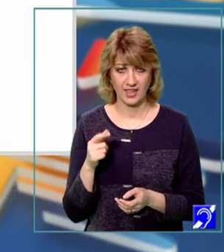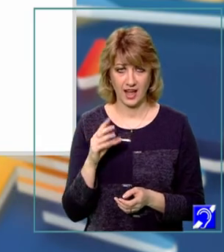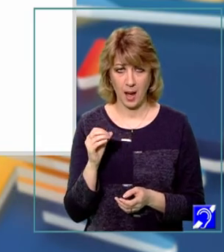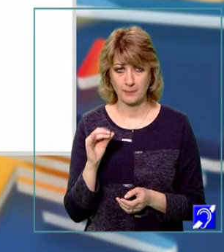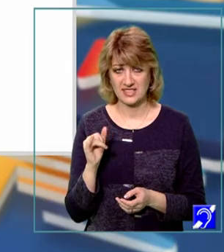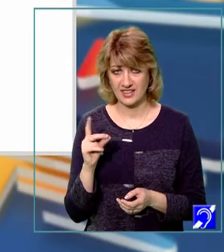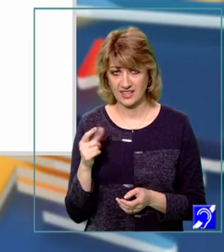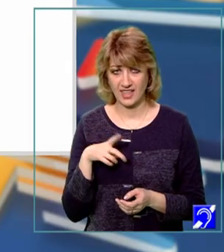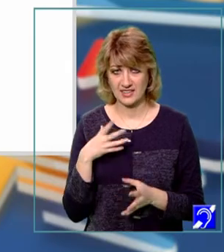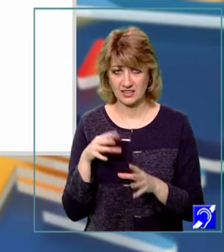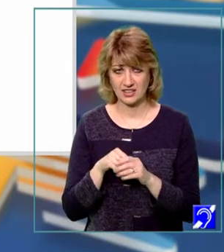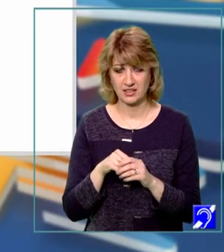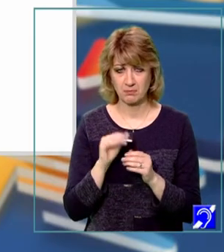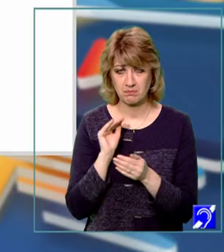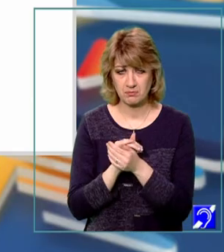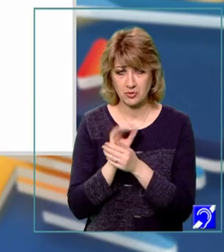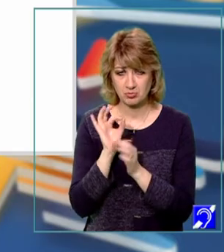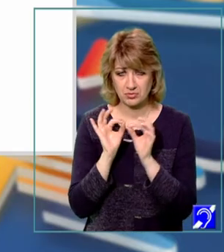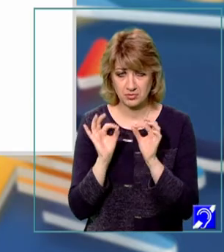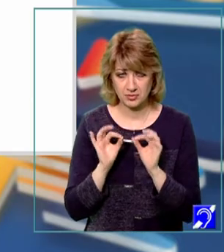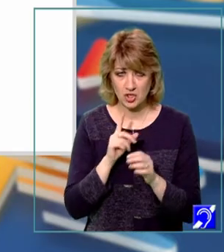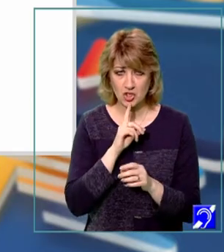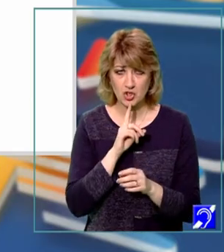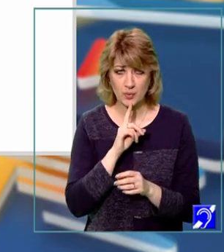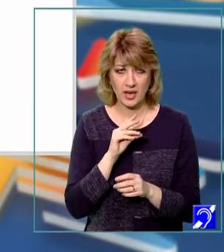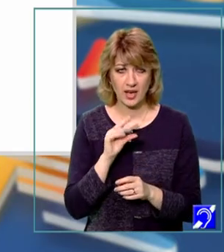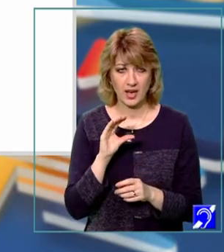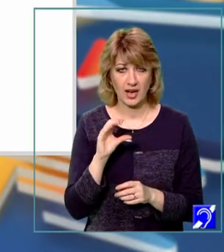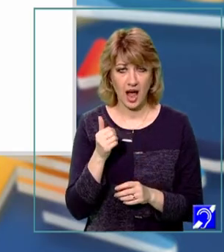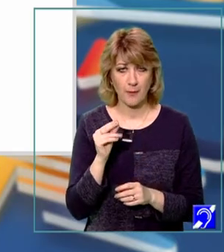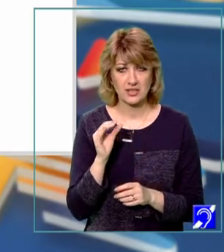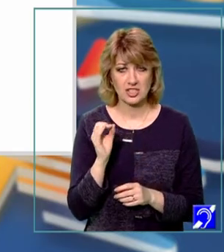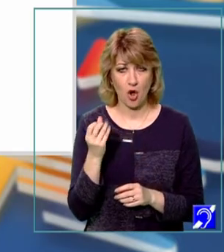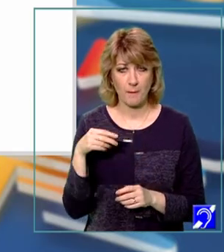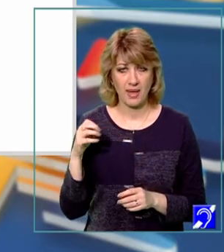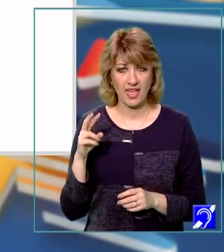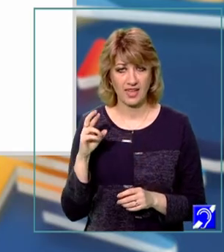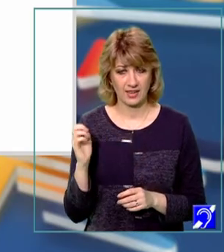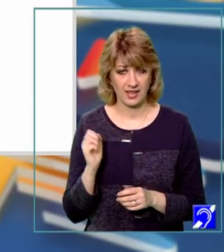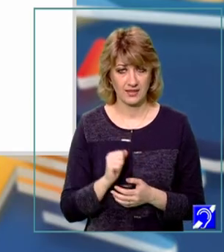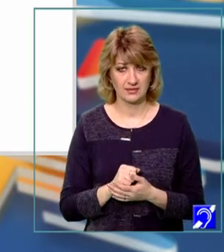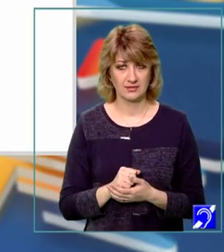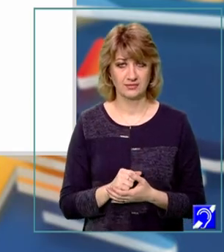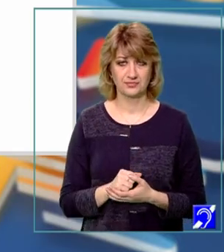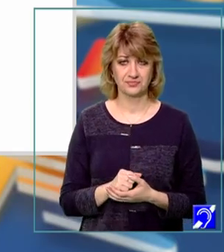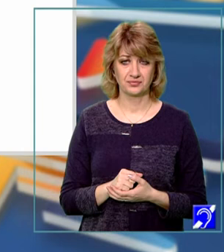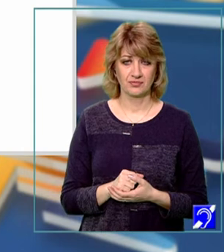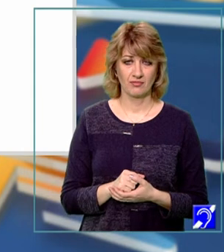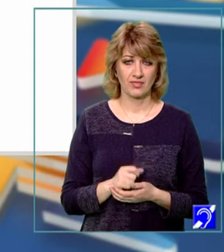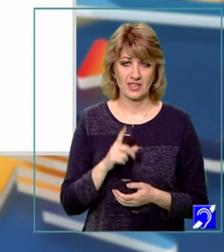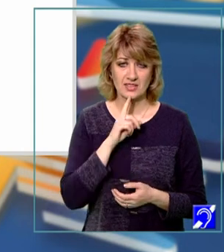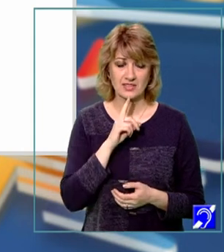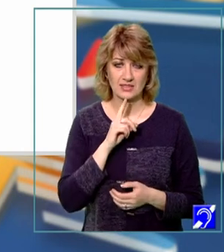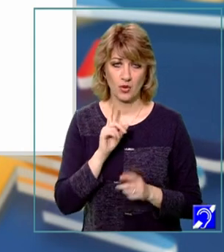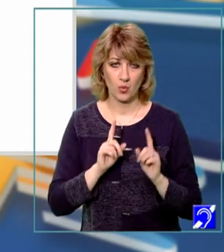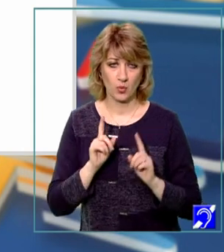la rândul ei din mici unități numite capsomere. Se observă, iată, aici. Unele virusuri se opresc